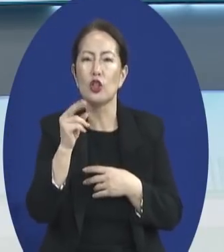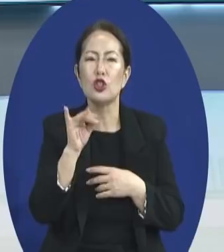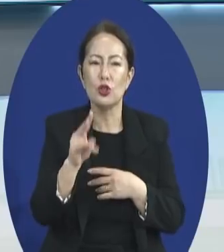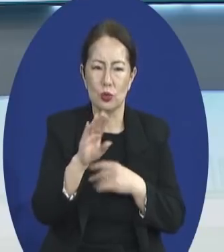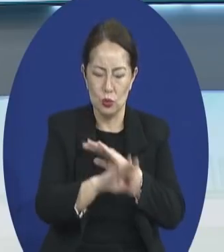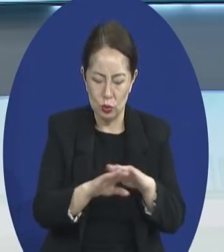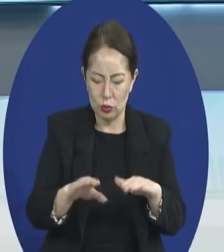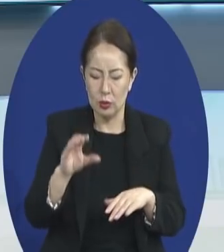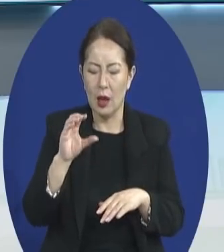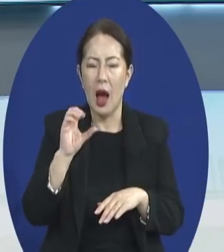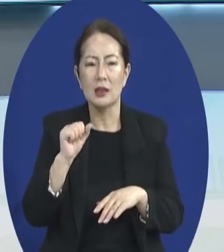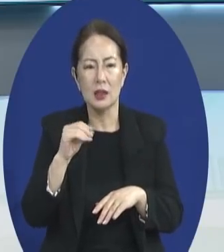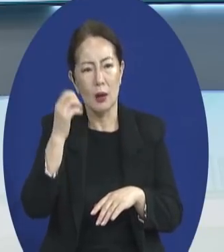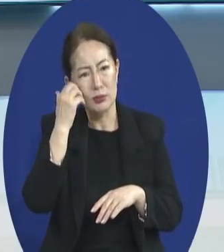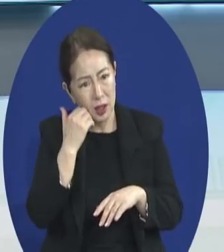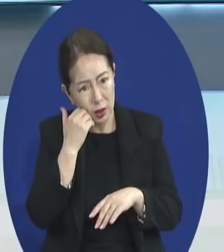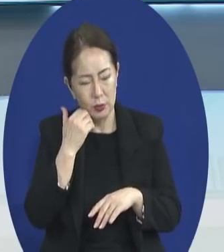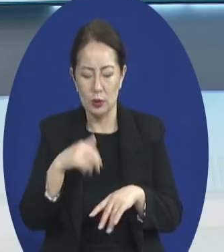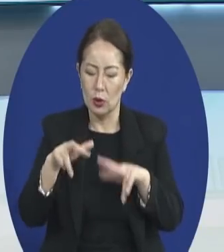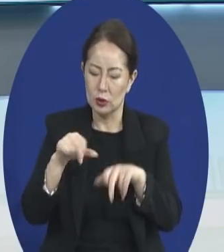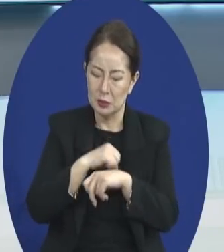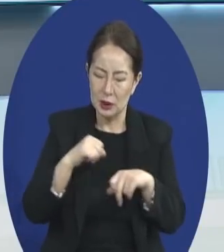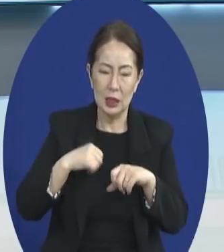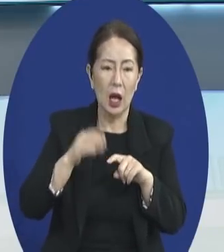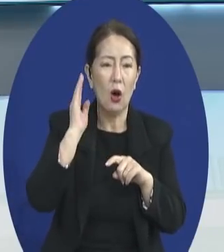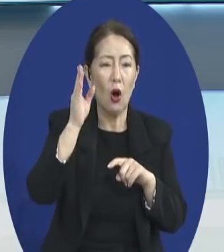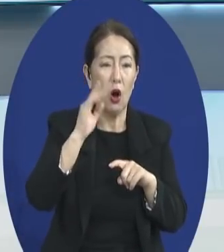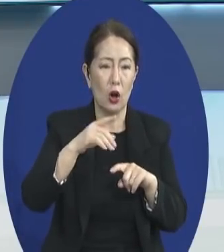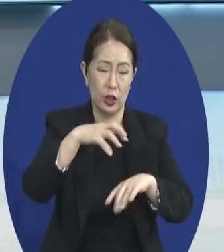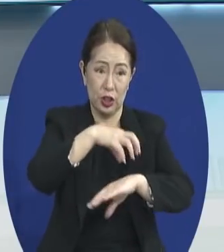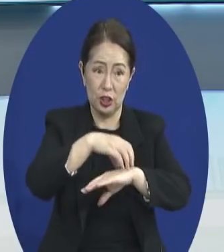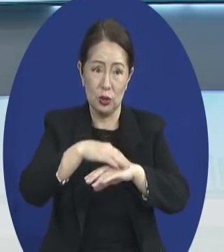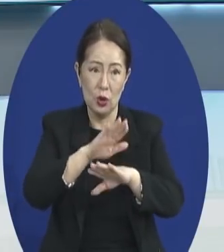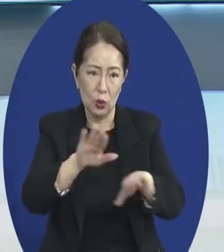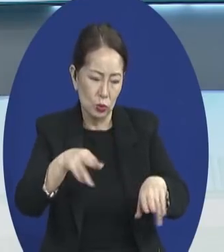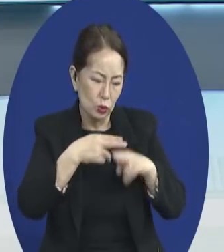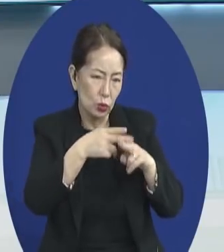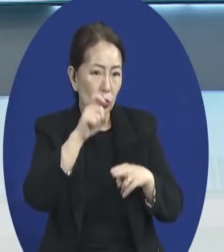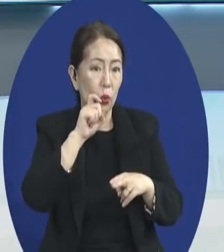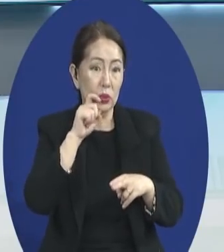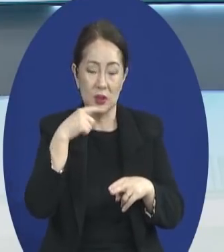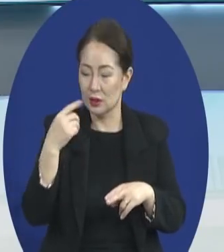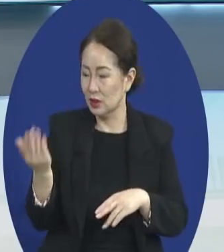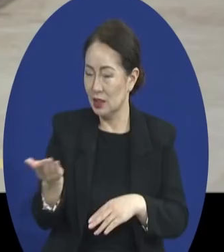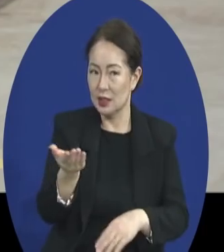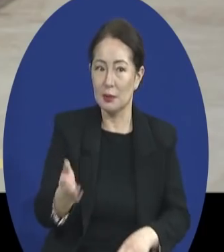байдаг ахмадууд хөгжлийн бэрхшээлтэй иргэд аслагдсан хороотын зорилттой бүлгийн хүүхдүүдэд туслахыг хүссэн гэж онцолж байна.